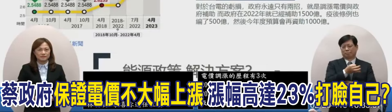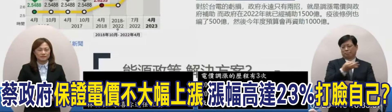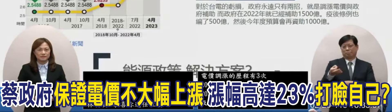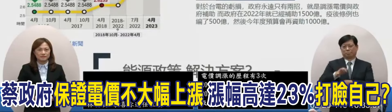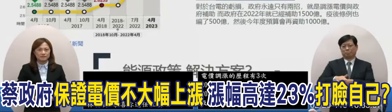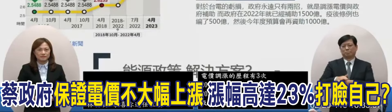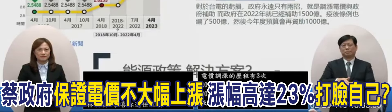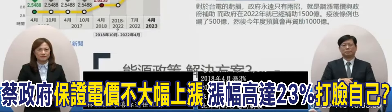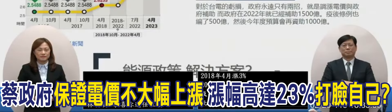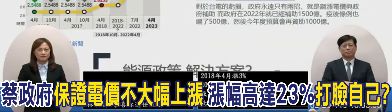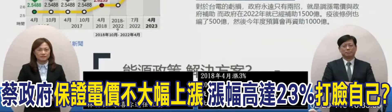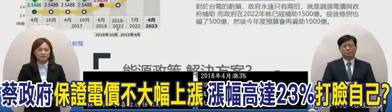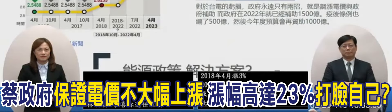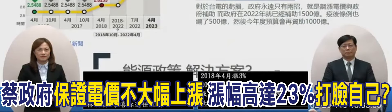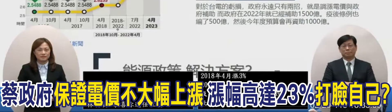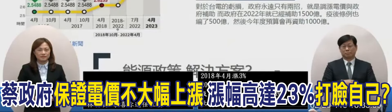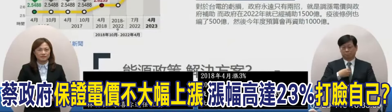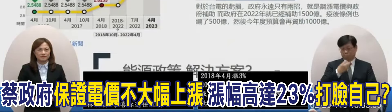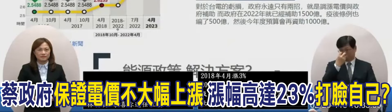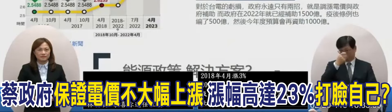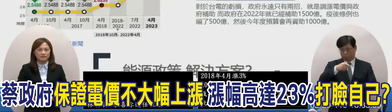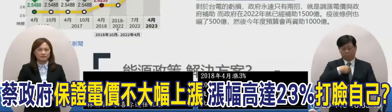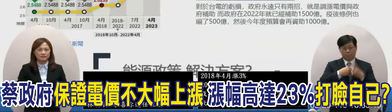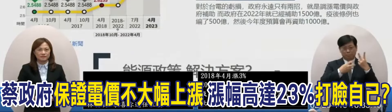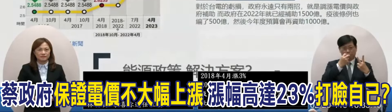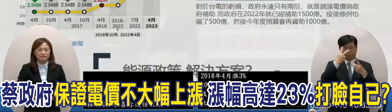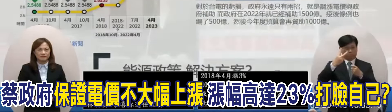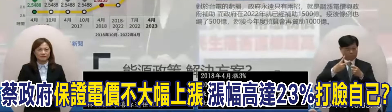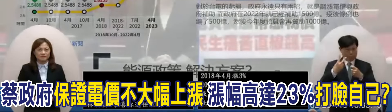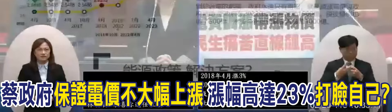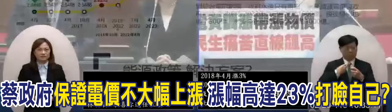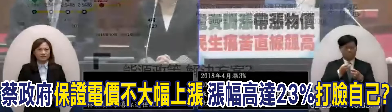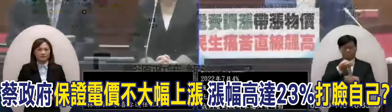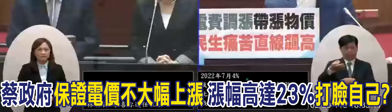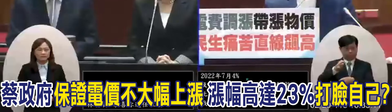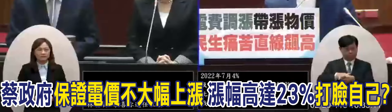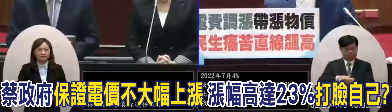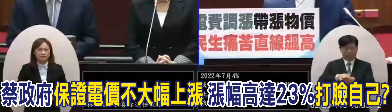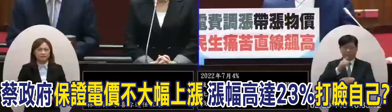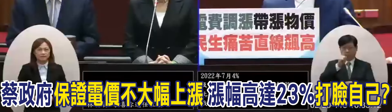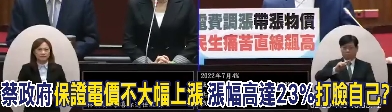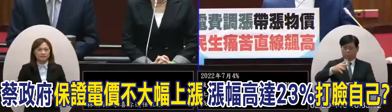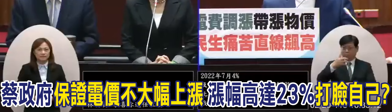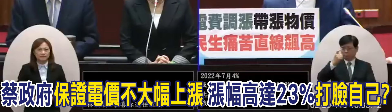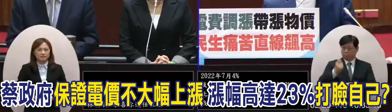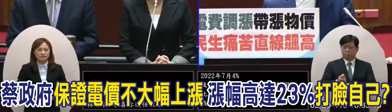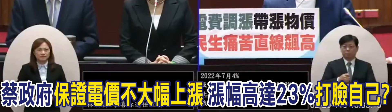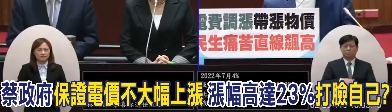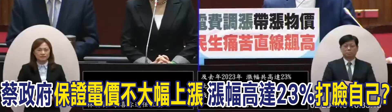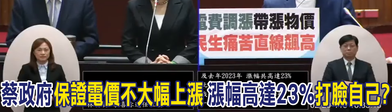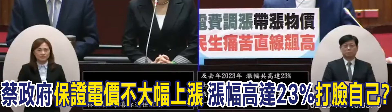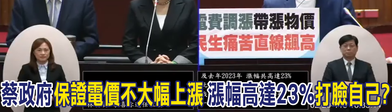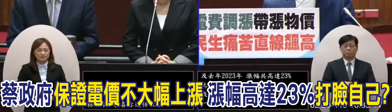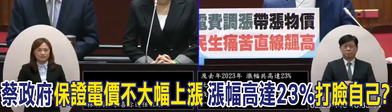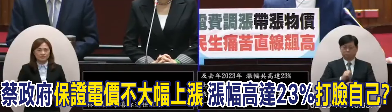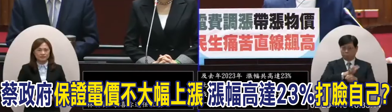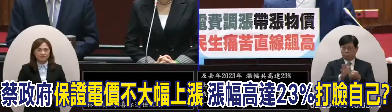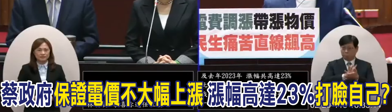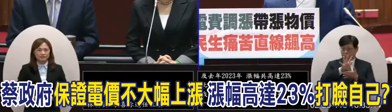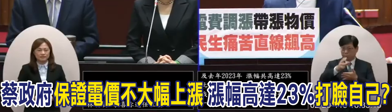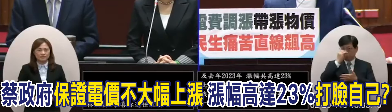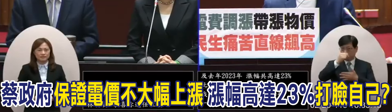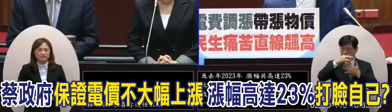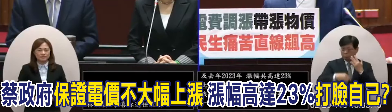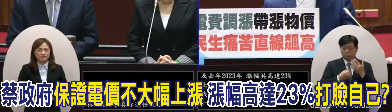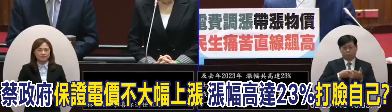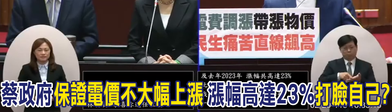助。那我们看看，我们政府在2022年就已经补助了1500亿啊，那在疫后条例也编